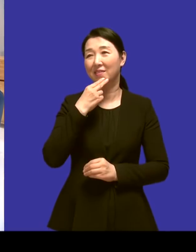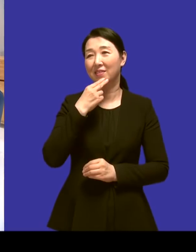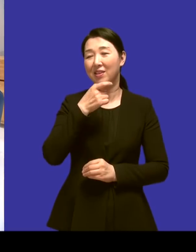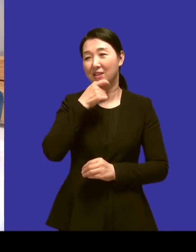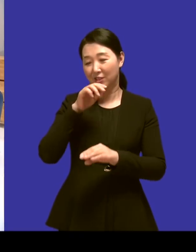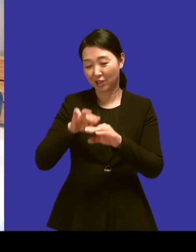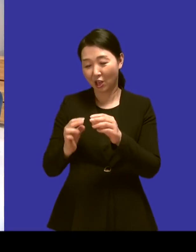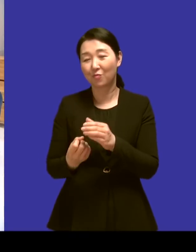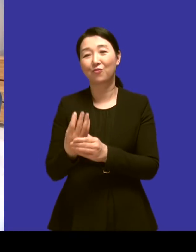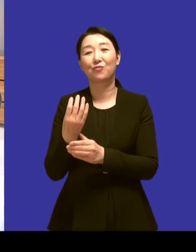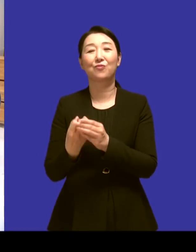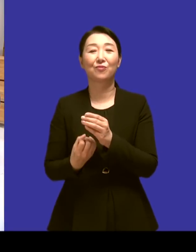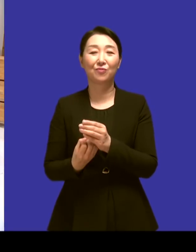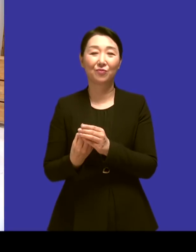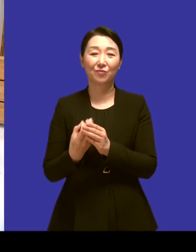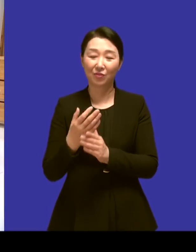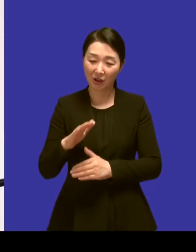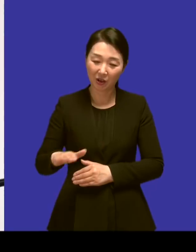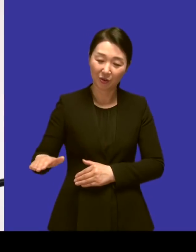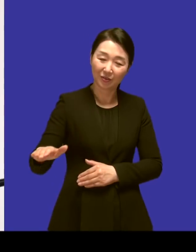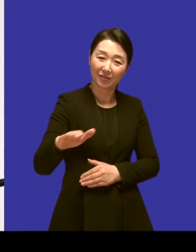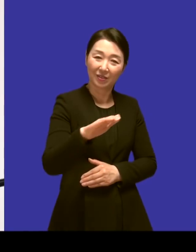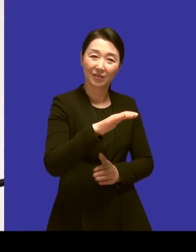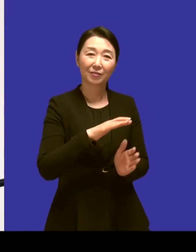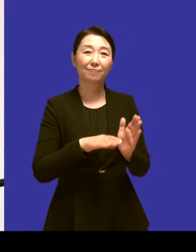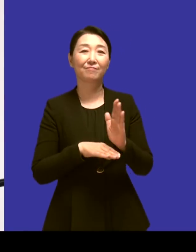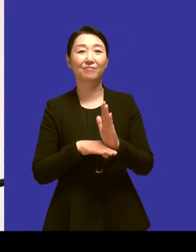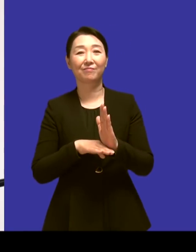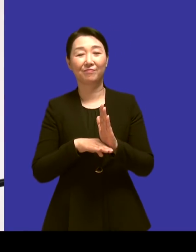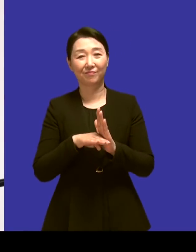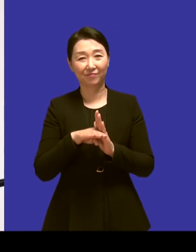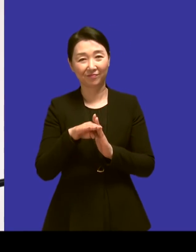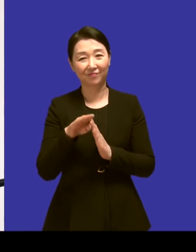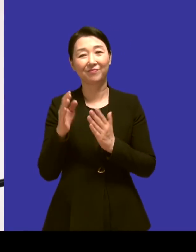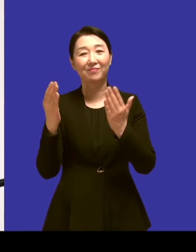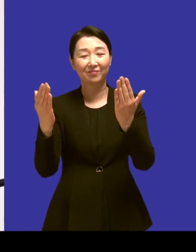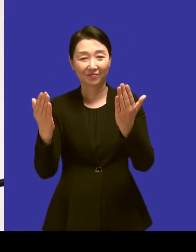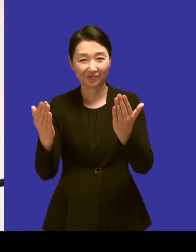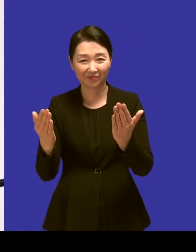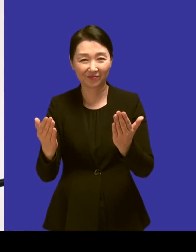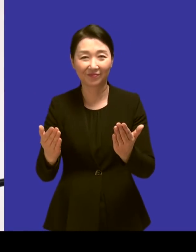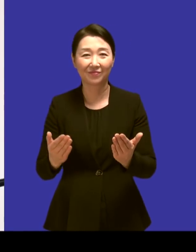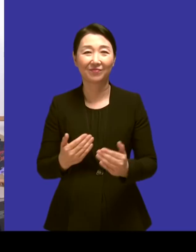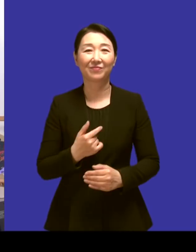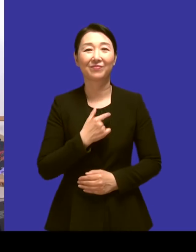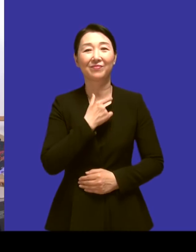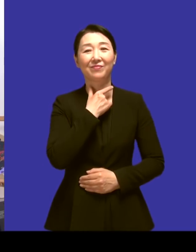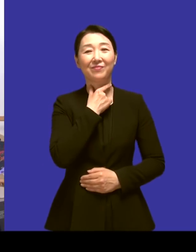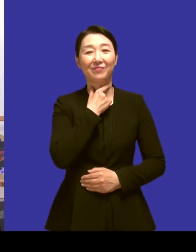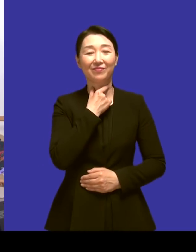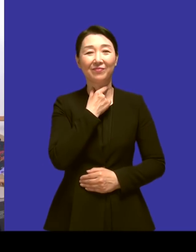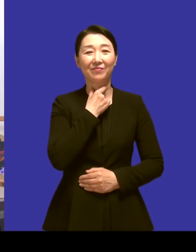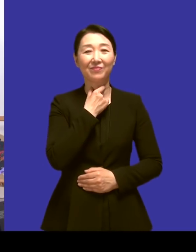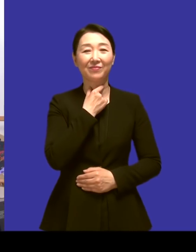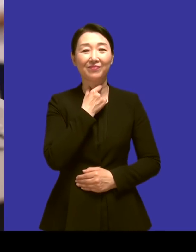않는 샘물로 우릴 채우시리라.